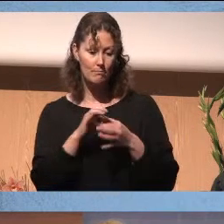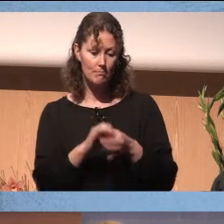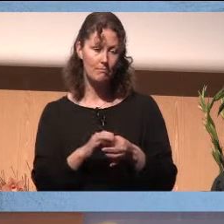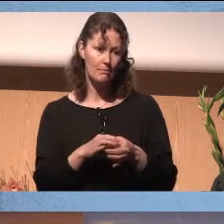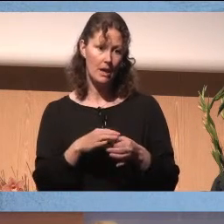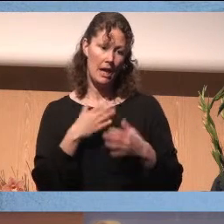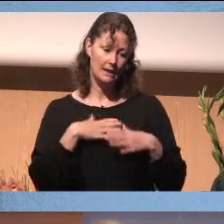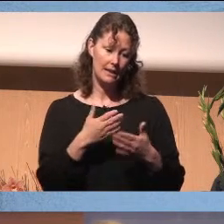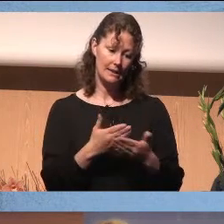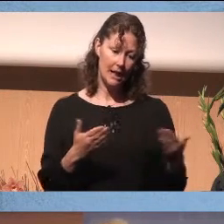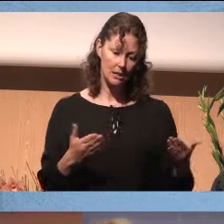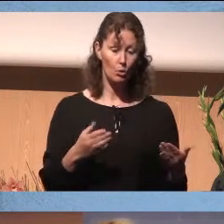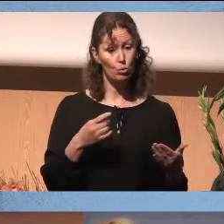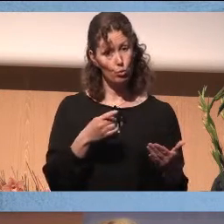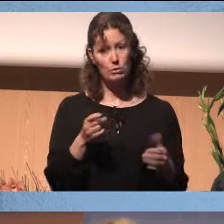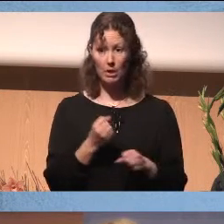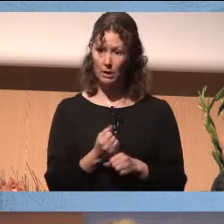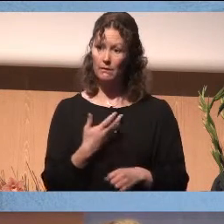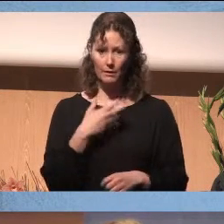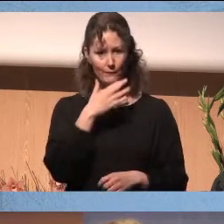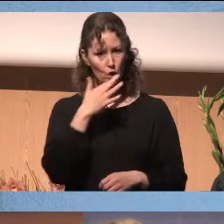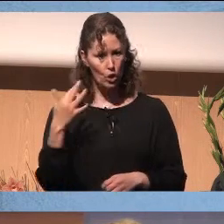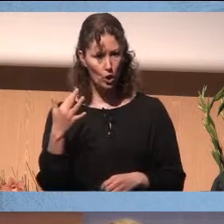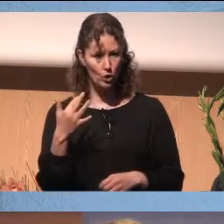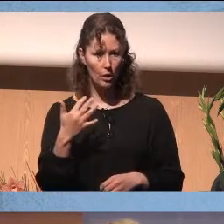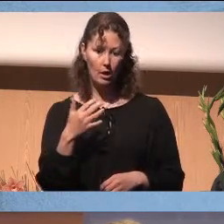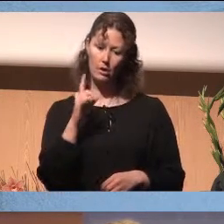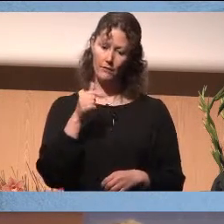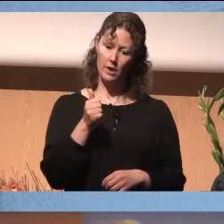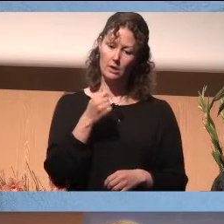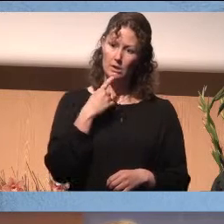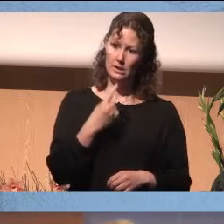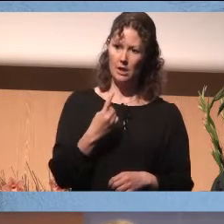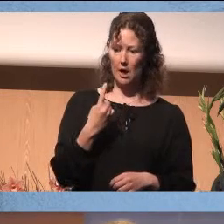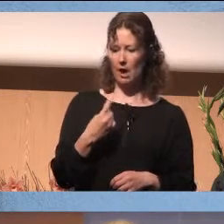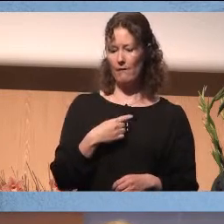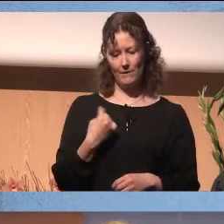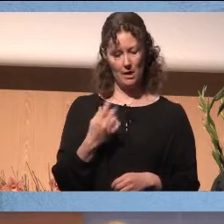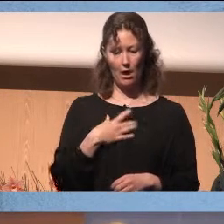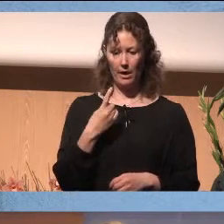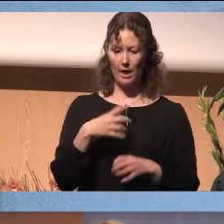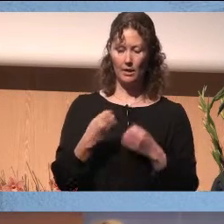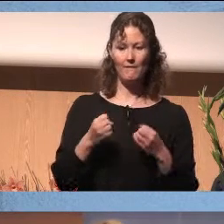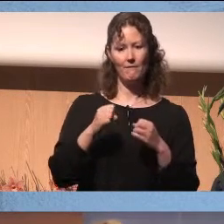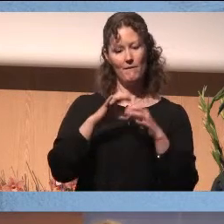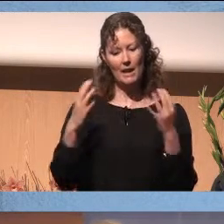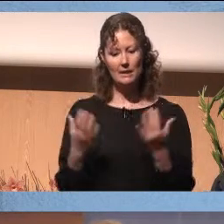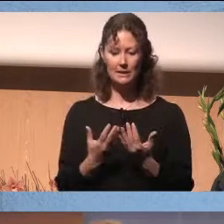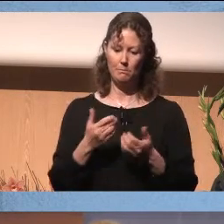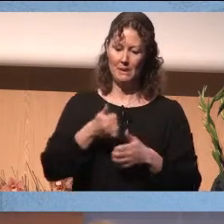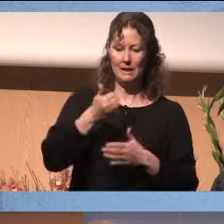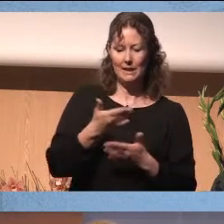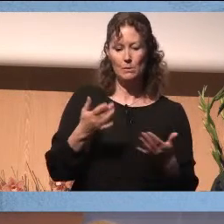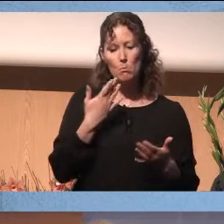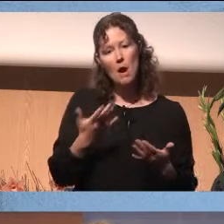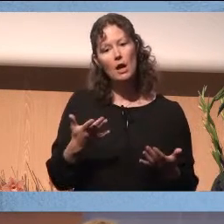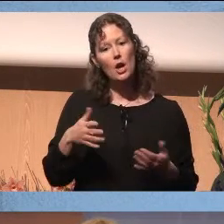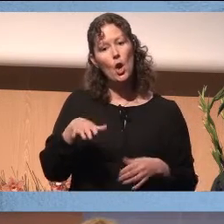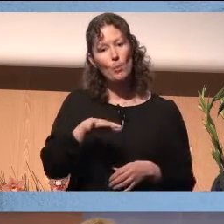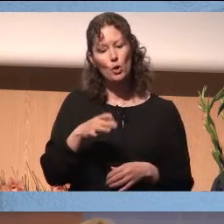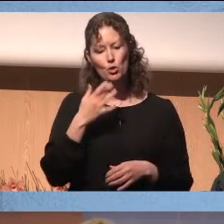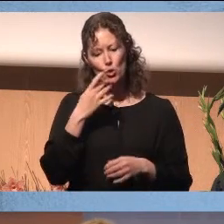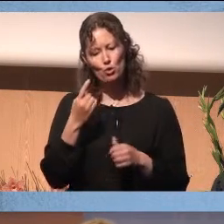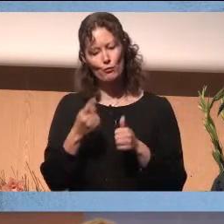så de umåtelig fornøyde egentlig. Da kan vi kanskje si at vi har et av verdens beste tjenester på mange områder når man først kommer seg